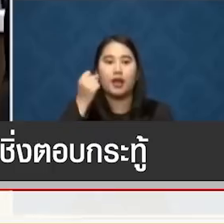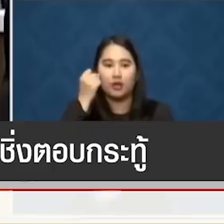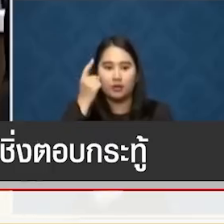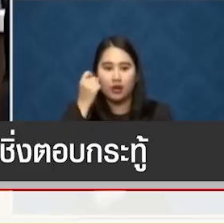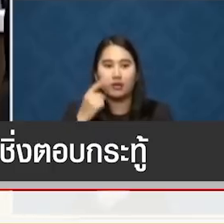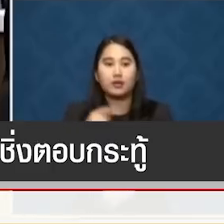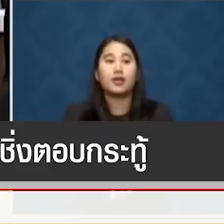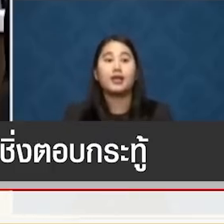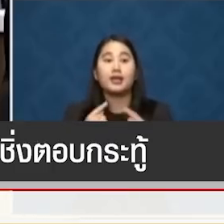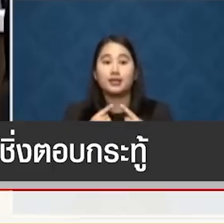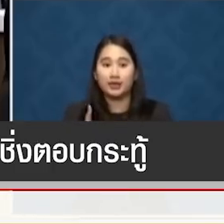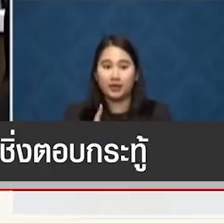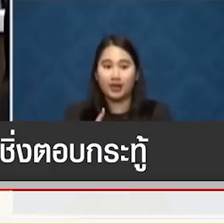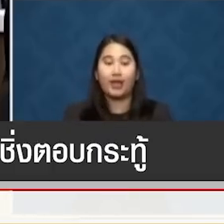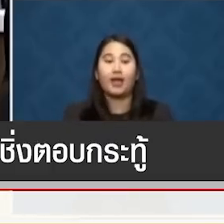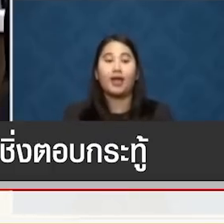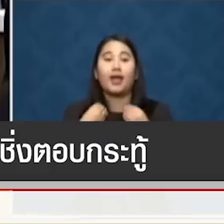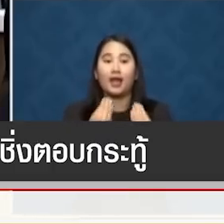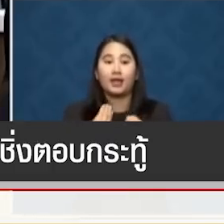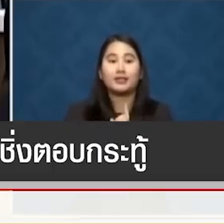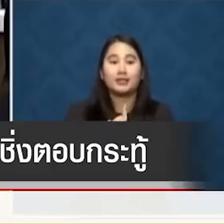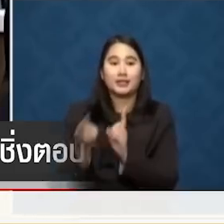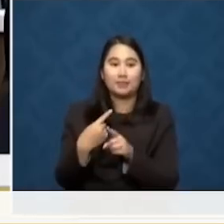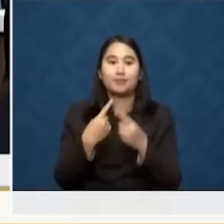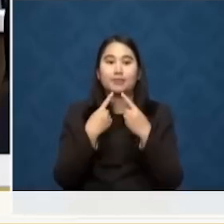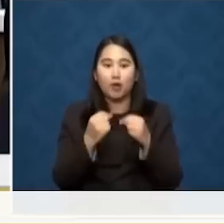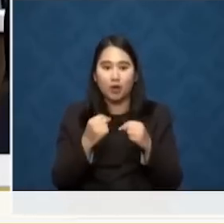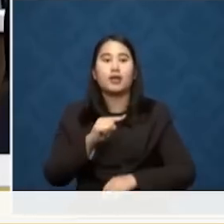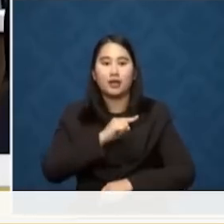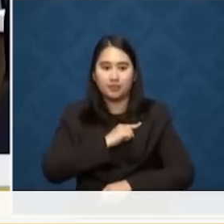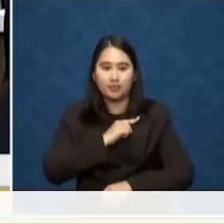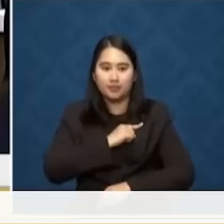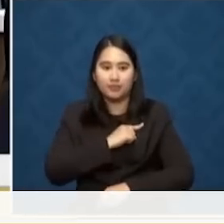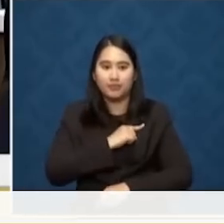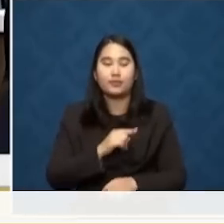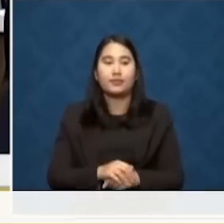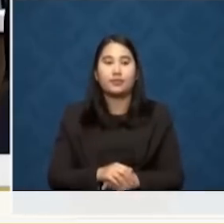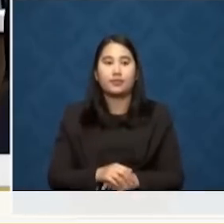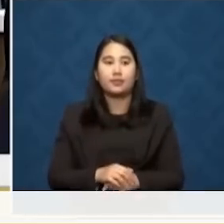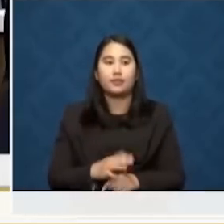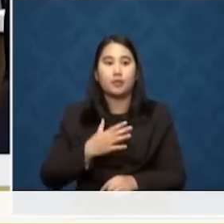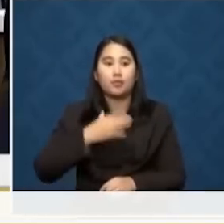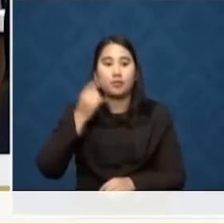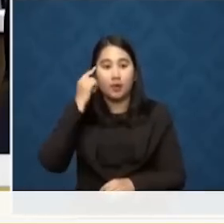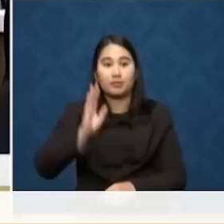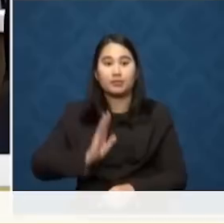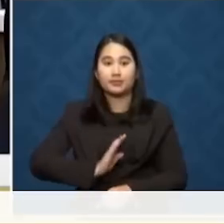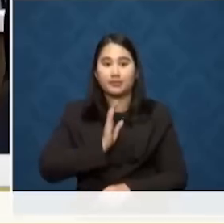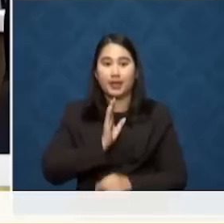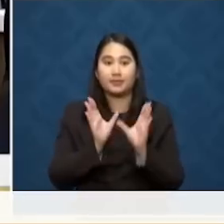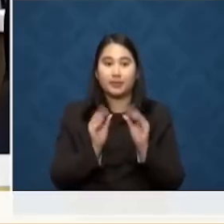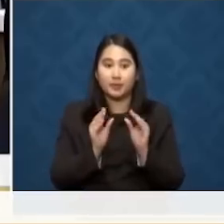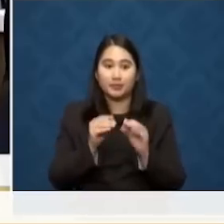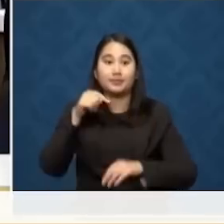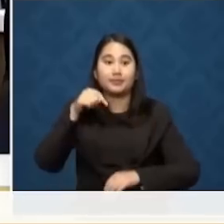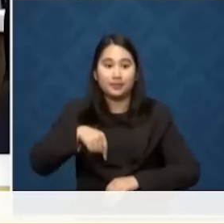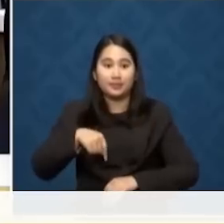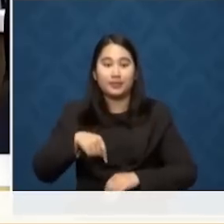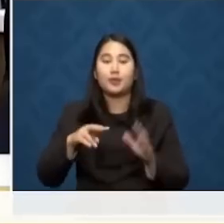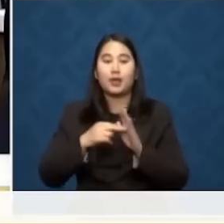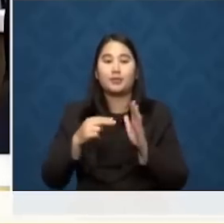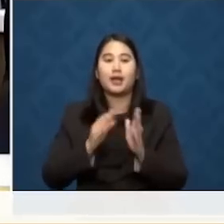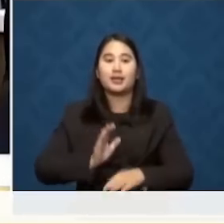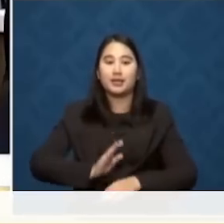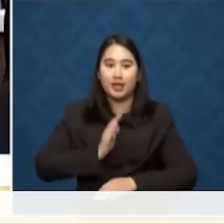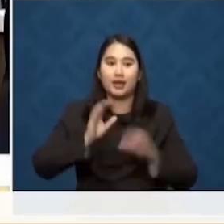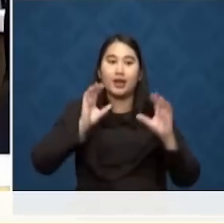ครับแต่การมอบหมายให้รัฐมนตรีมาตอบเนี่ยผมคิดว่ามันเป็นหน้าที่และผมคิดว่าการให้เกียรติสภาเนี่ยให้ทั้งเป็นการให้เกียรติทั้งฝ่าย